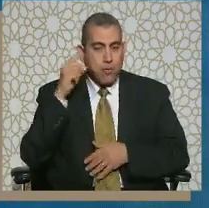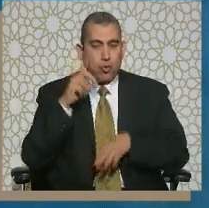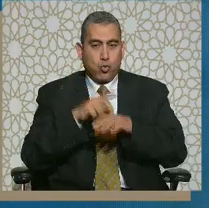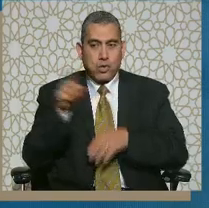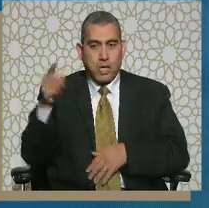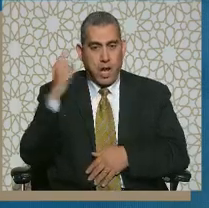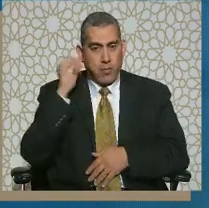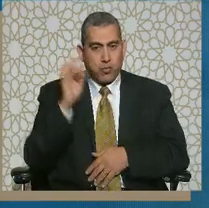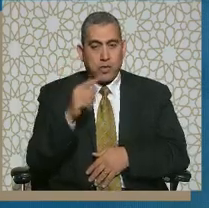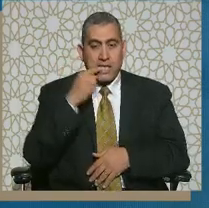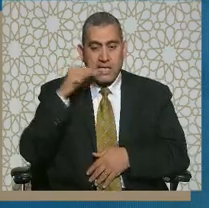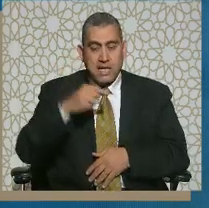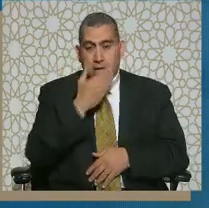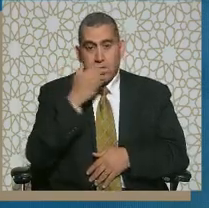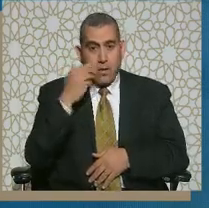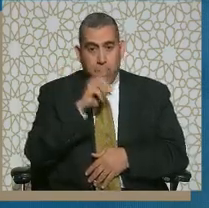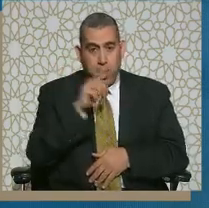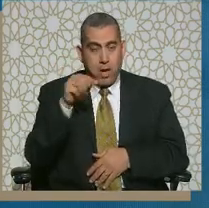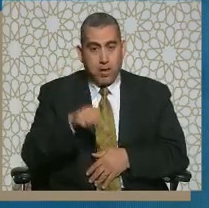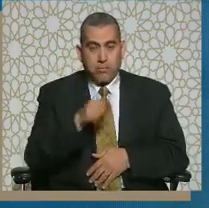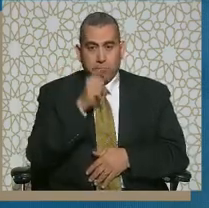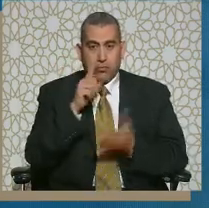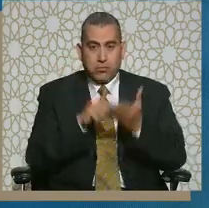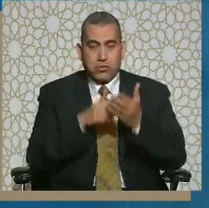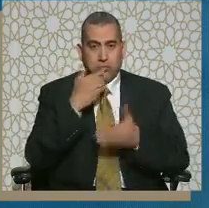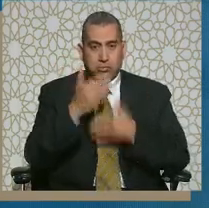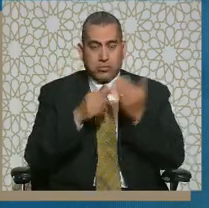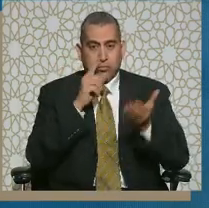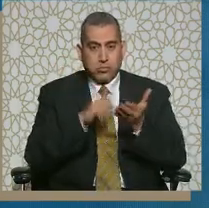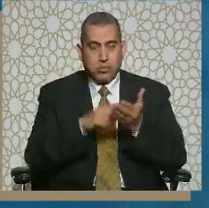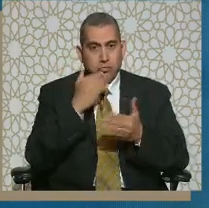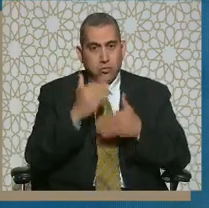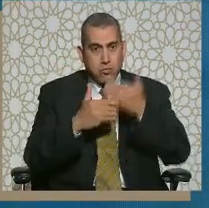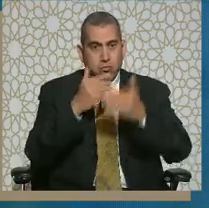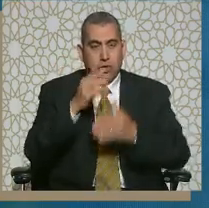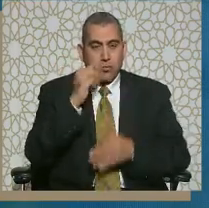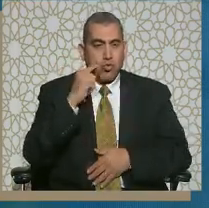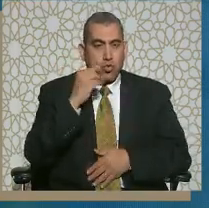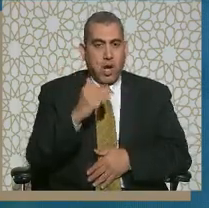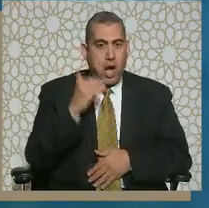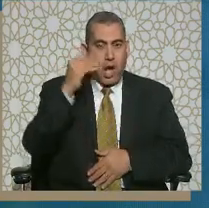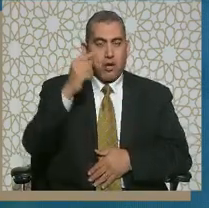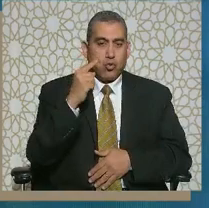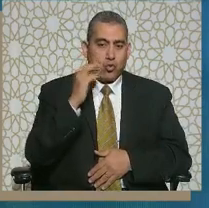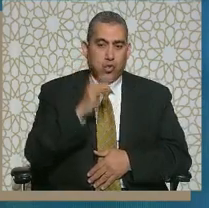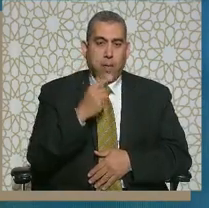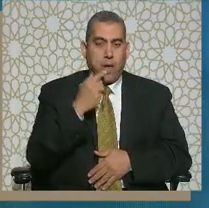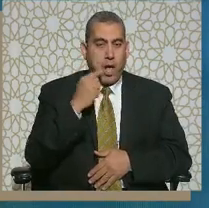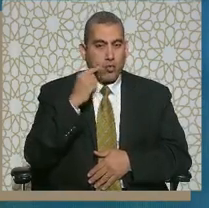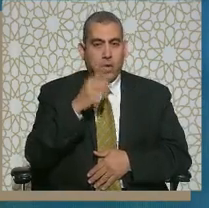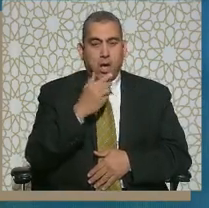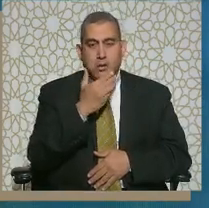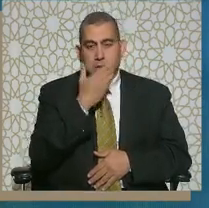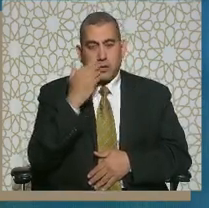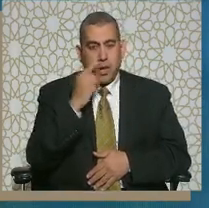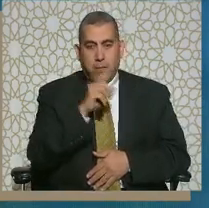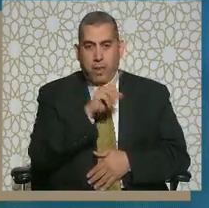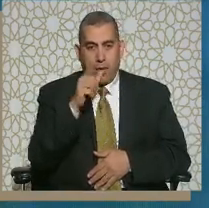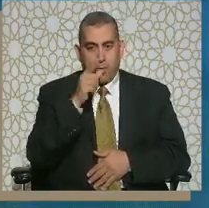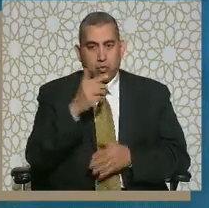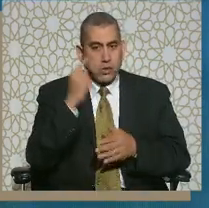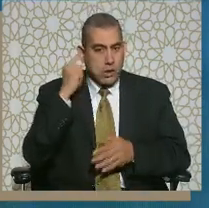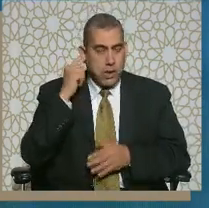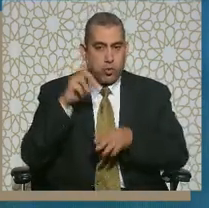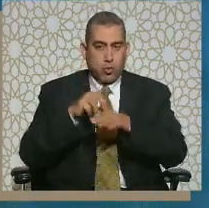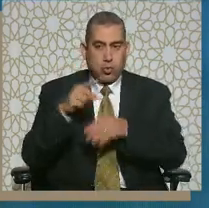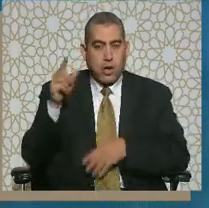دلوقتي السنه دي قال لك ما تصومي لان انت من الدرجه درجه عاليه من السكر فانت لازم تسمعي كلامه فانت صيامك ده افتارك ده